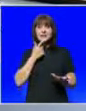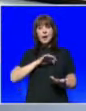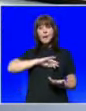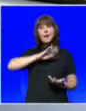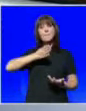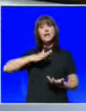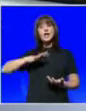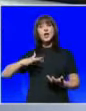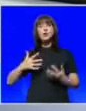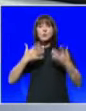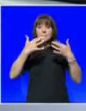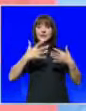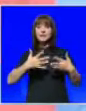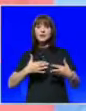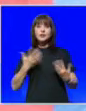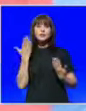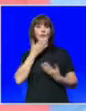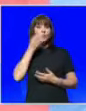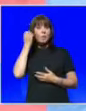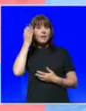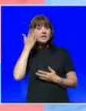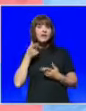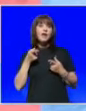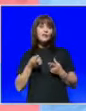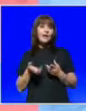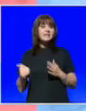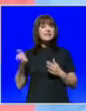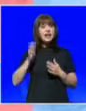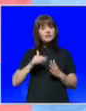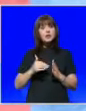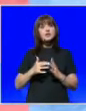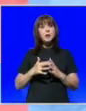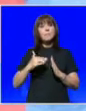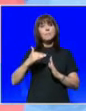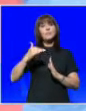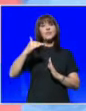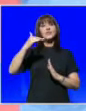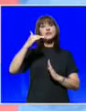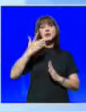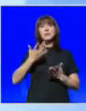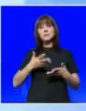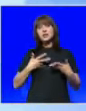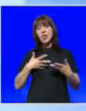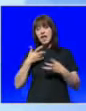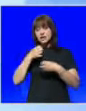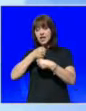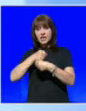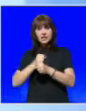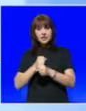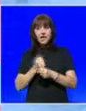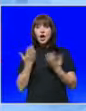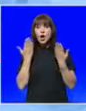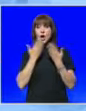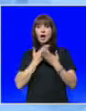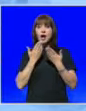образование, към инженерното образование, което ще повиши след това хората, които искат да продължат в инженерни специалности. Тоест, образователната система е